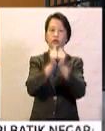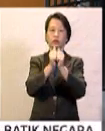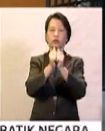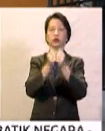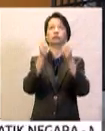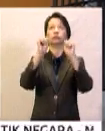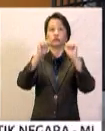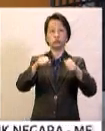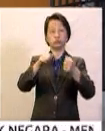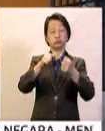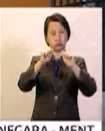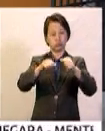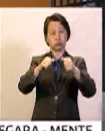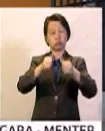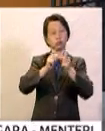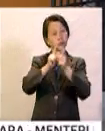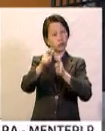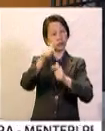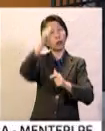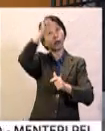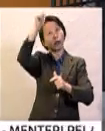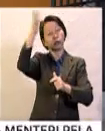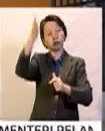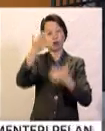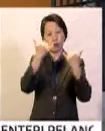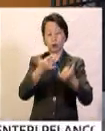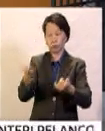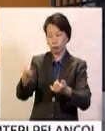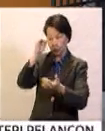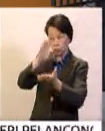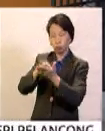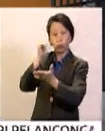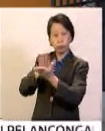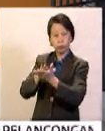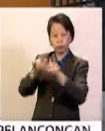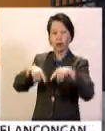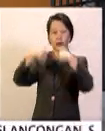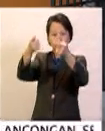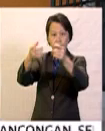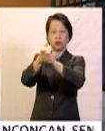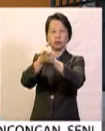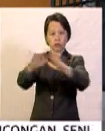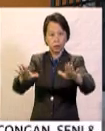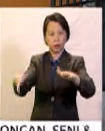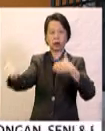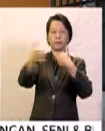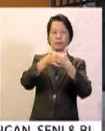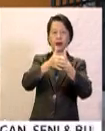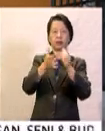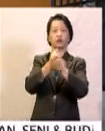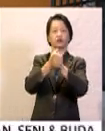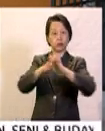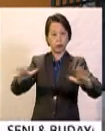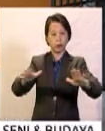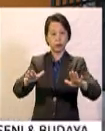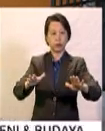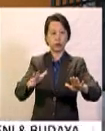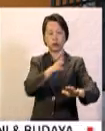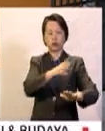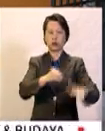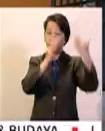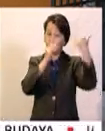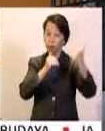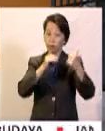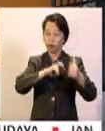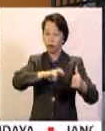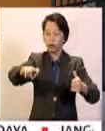Allah dapat saudara Suhadi kita ni dapat pergi dengan selamat pulang-alik dengan semoga